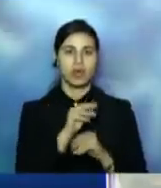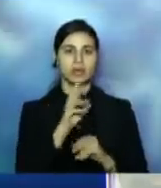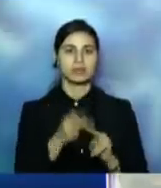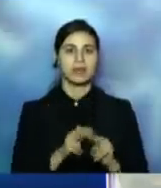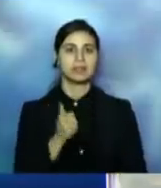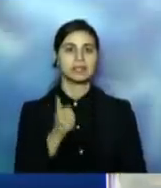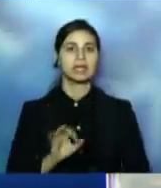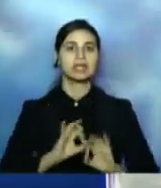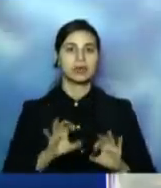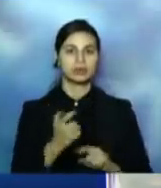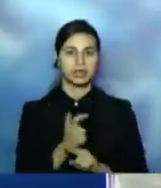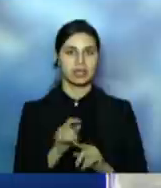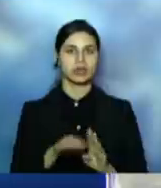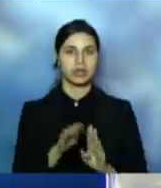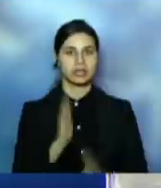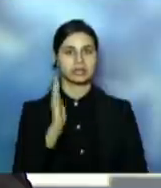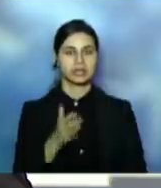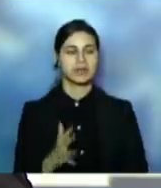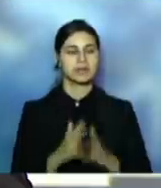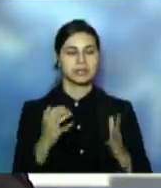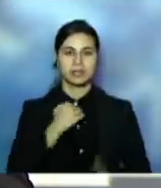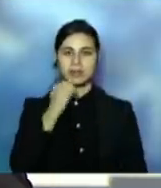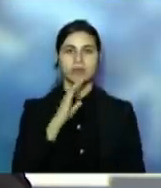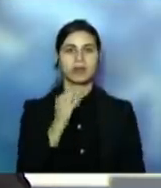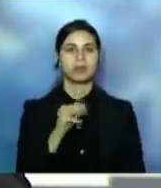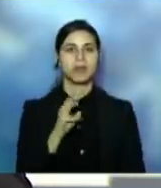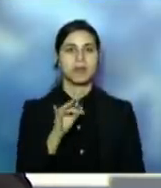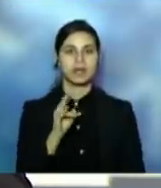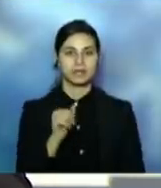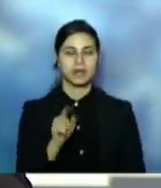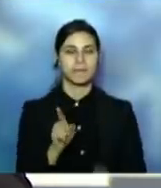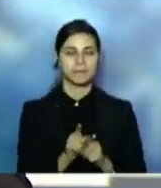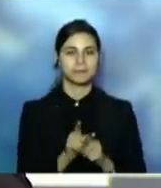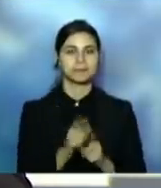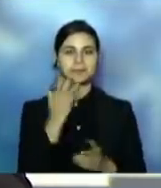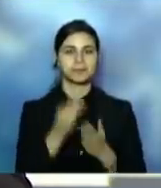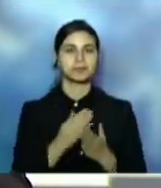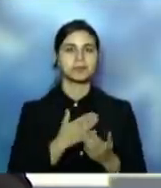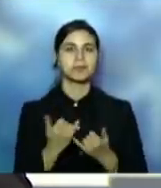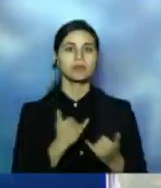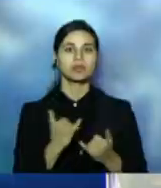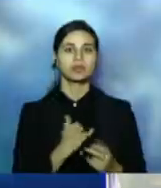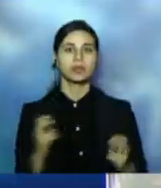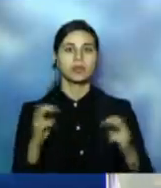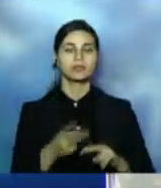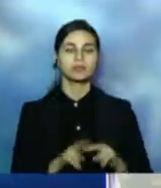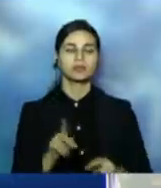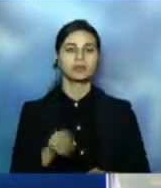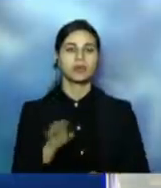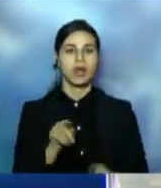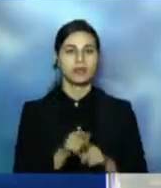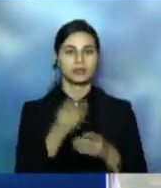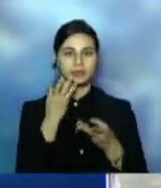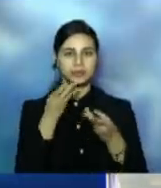ამას კარგად დაუხსნით, კიდევ უკეთეს იქნება. დიდი მადლობა ქალბატონო მარინა, ჩვენთან სტუმრობისთვის და იმისთვის რომ ჩვენ